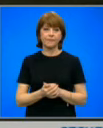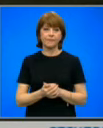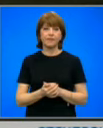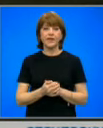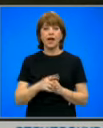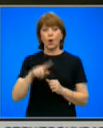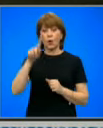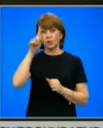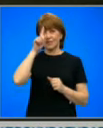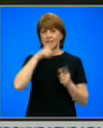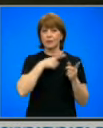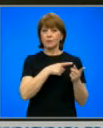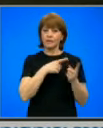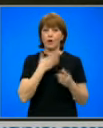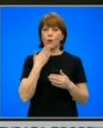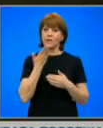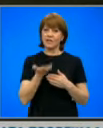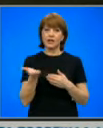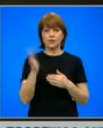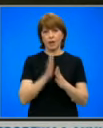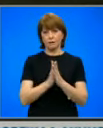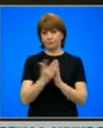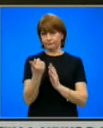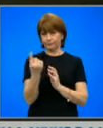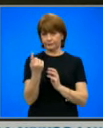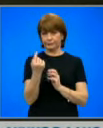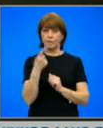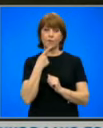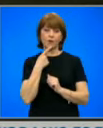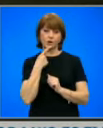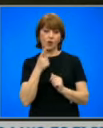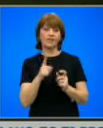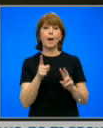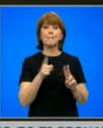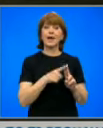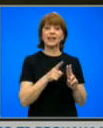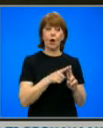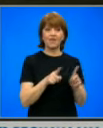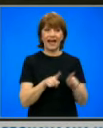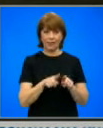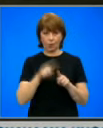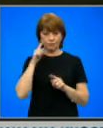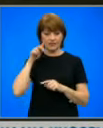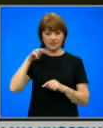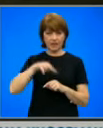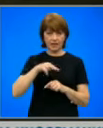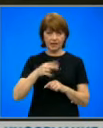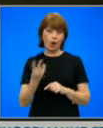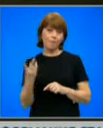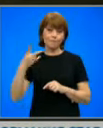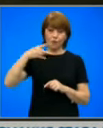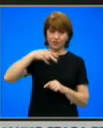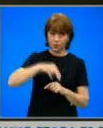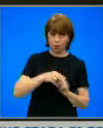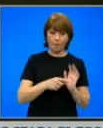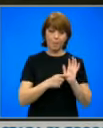От Софийската градска прокуратура обявиха, че ще призоват в понеделник премиера Кирил Петков като свидетел да даде повторно показания